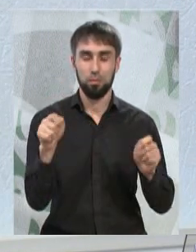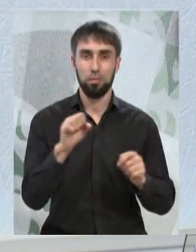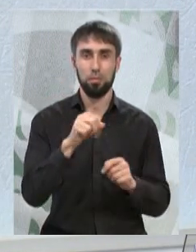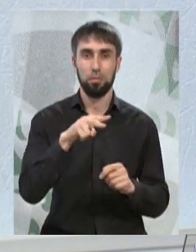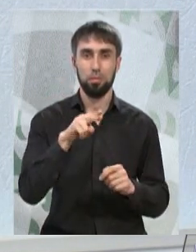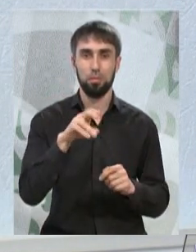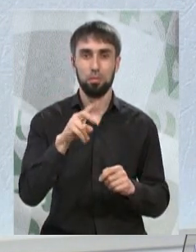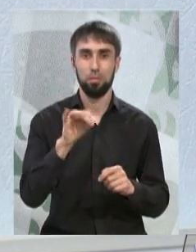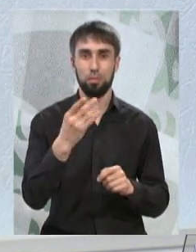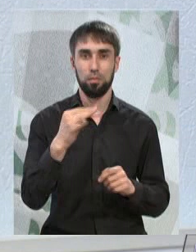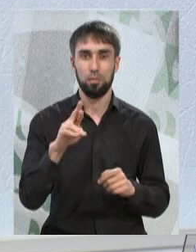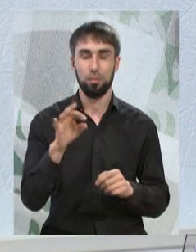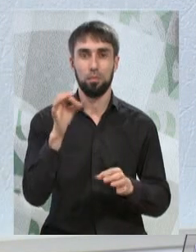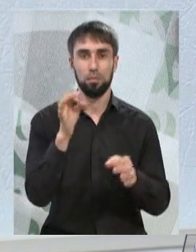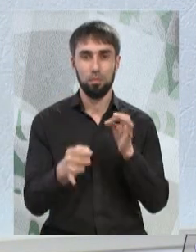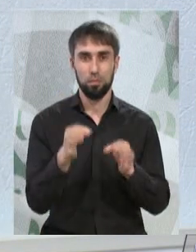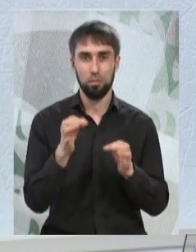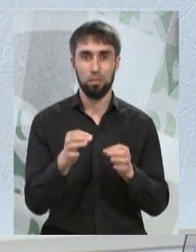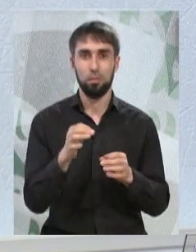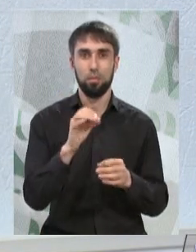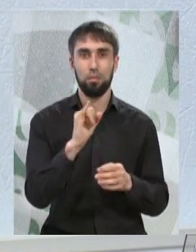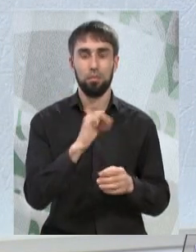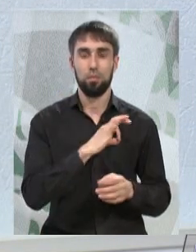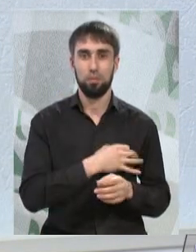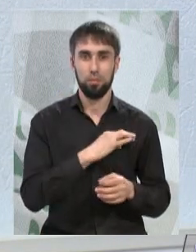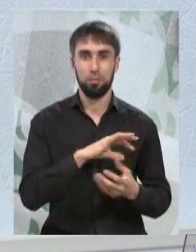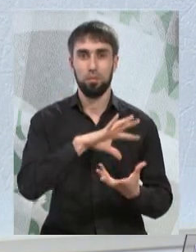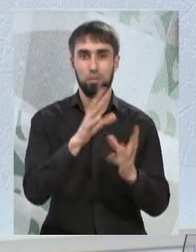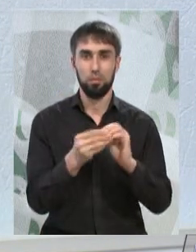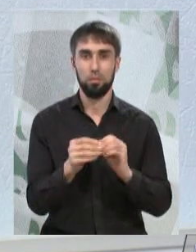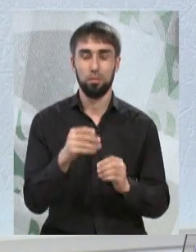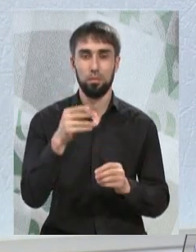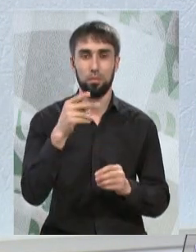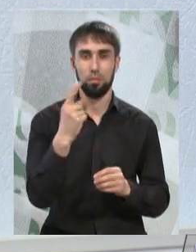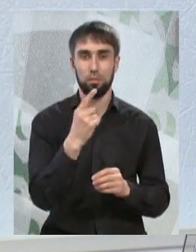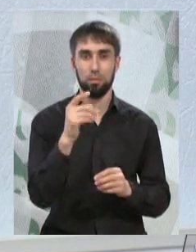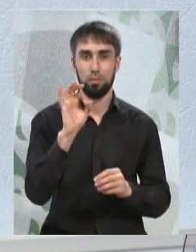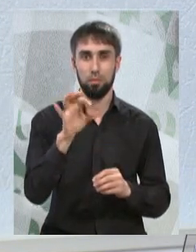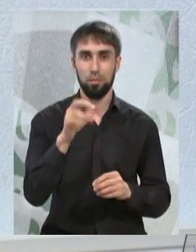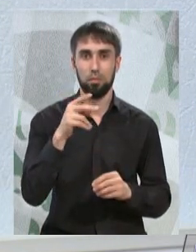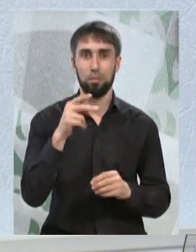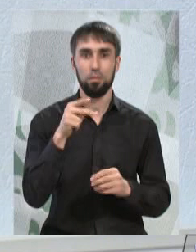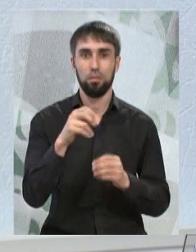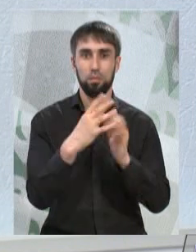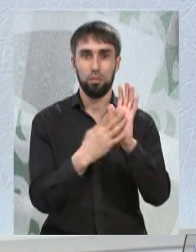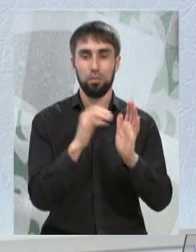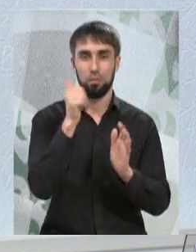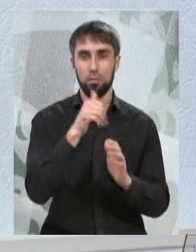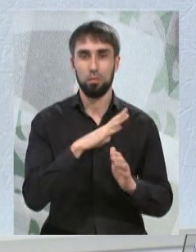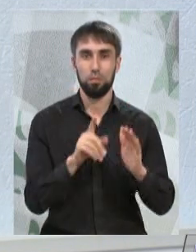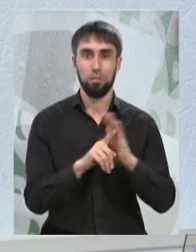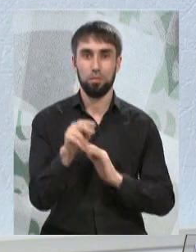и кассационных судов общей юрисдикции. С 1 октября 2019 года начали работу